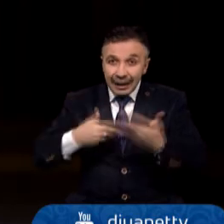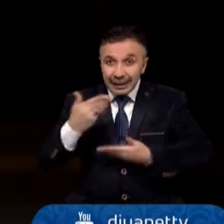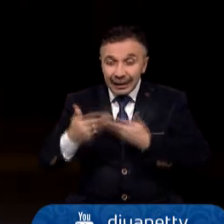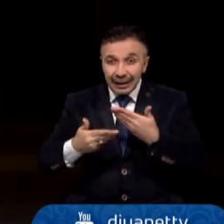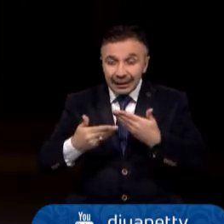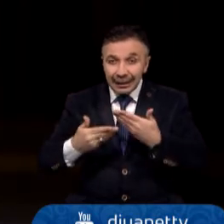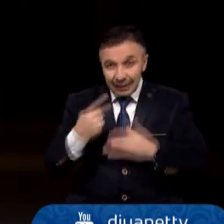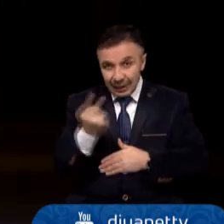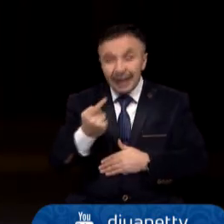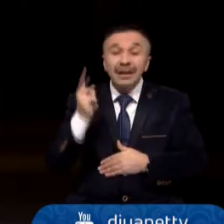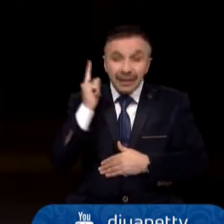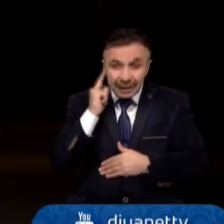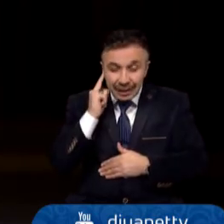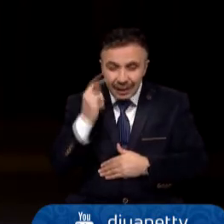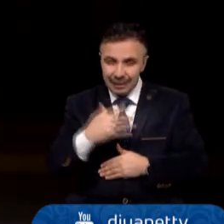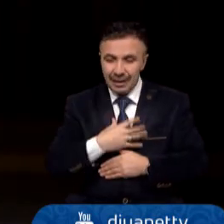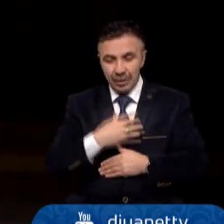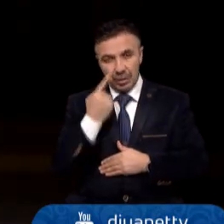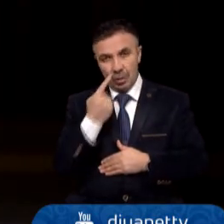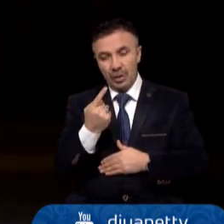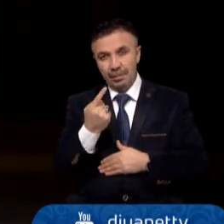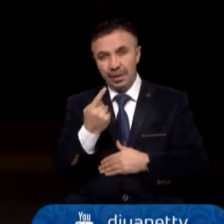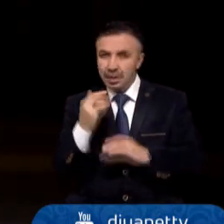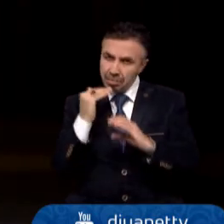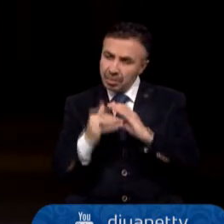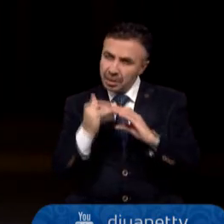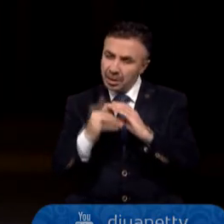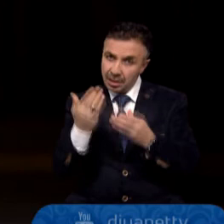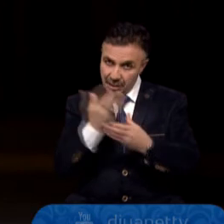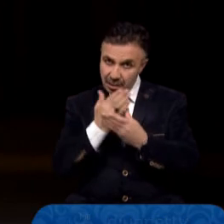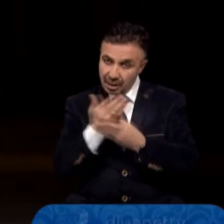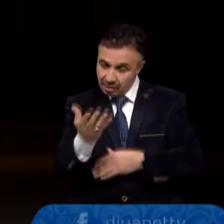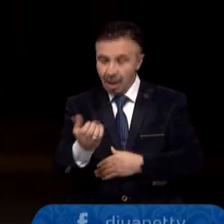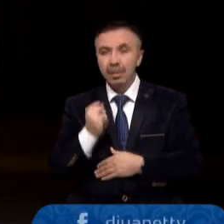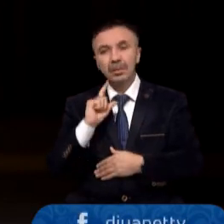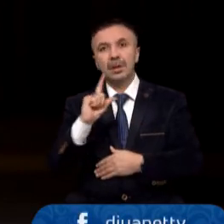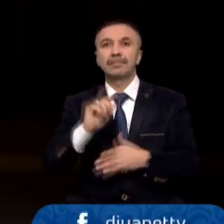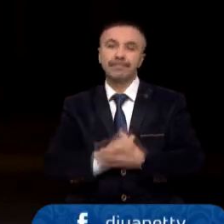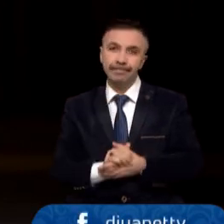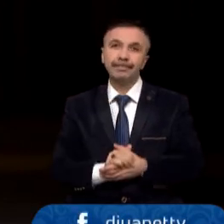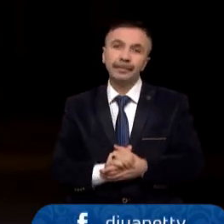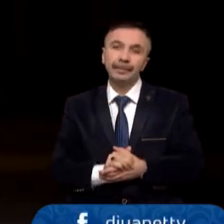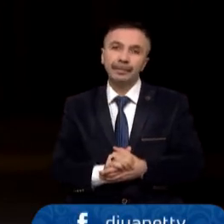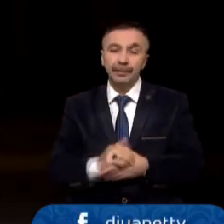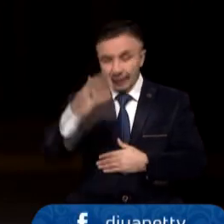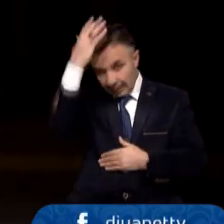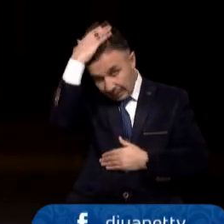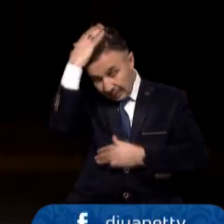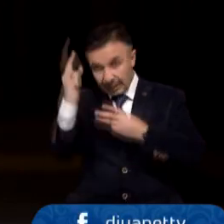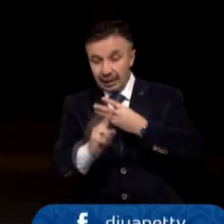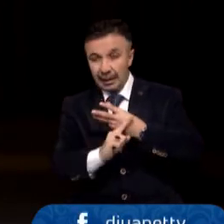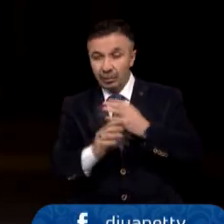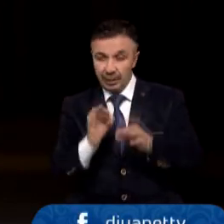anlatılanları da dinlerken kendimize göre böyle bir mesajlar çıkarmamız lazım gelir Allah